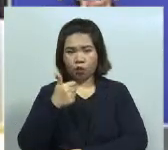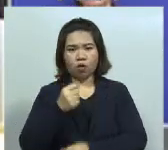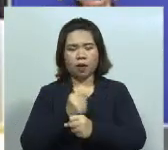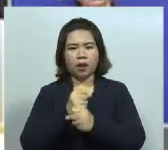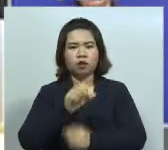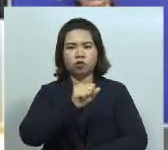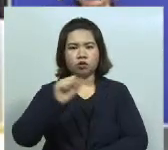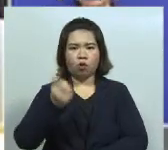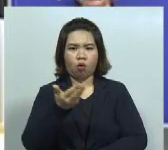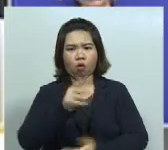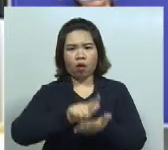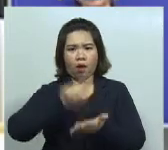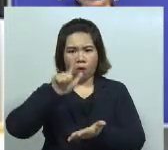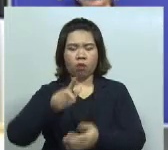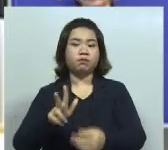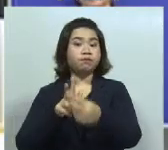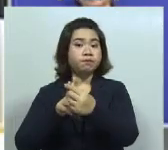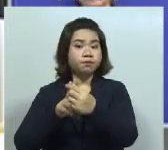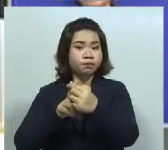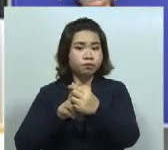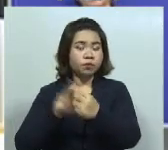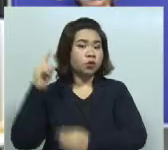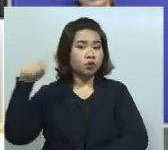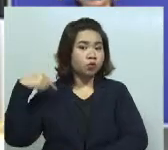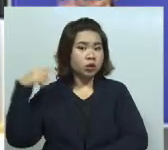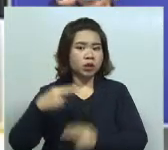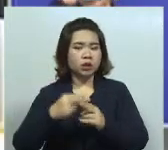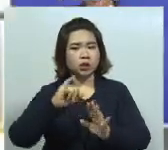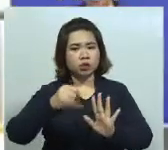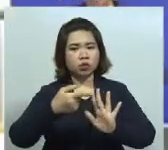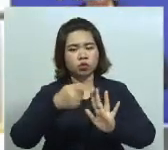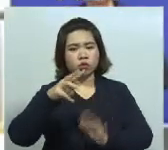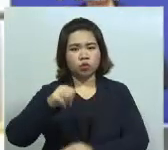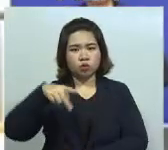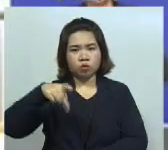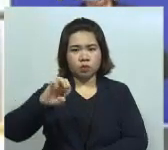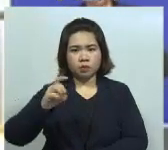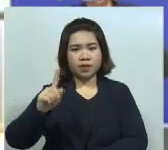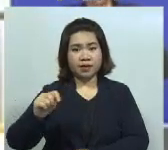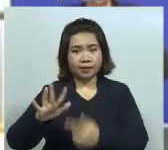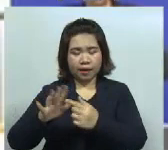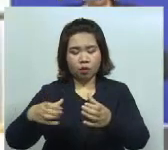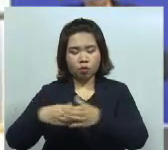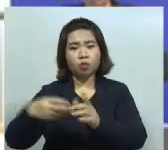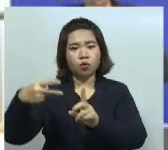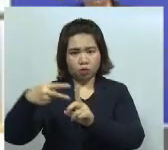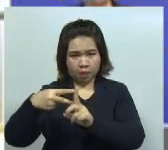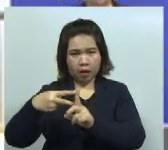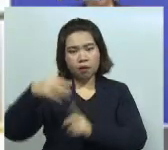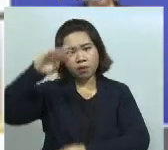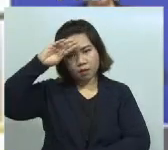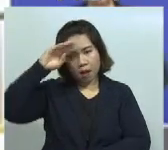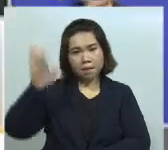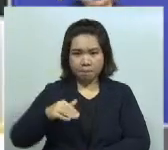ากการเป็นส.ส.และอีกหนึ่งท่านนั่นก็คือนางจุมพิตาจันทรขจรส.ส.พรรคอนาคตใหม่ที่ป่ว